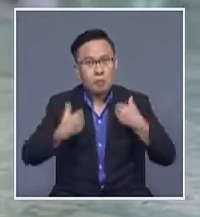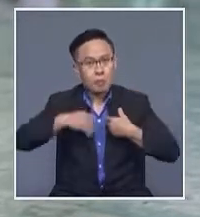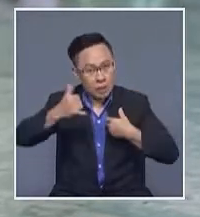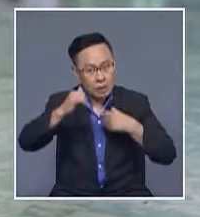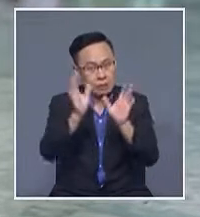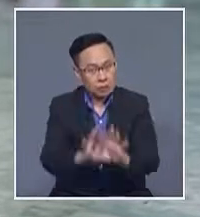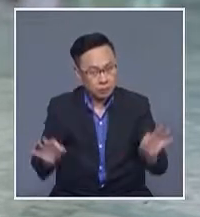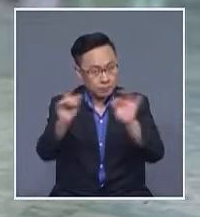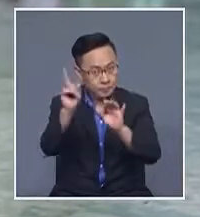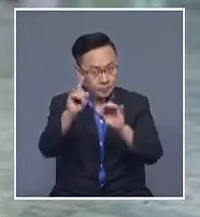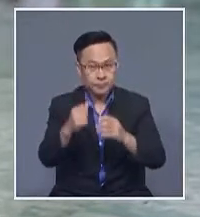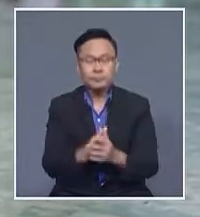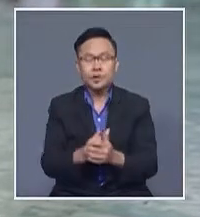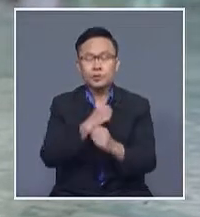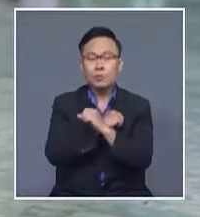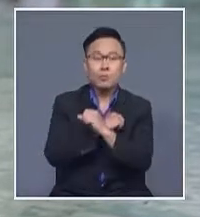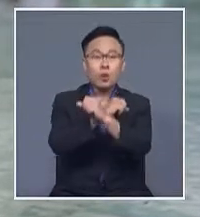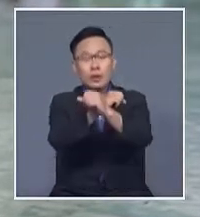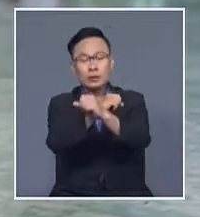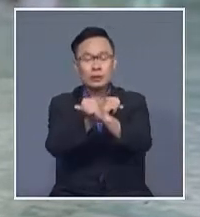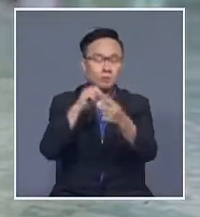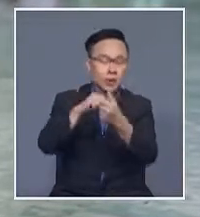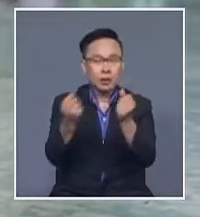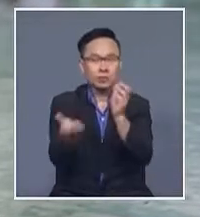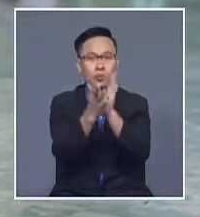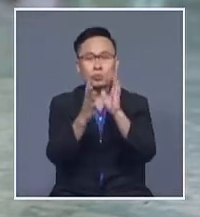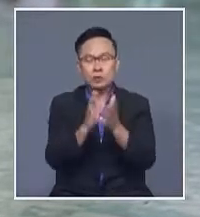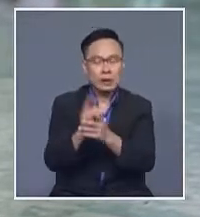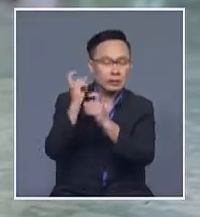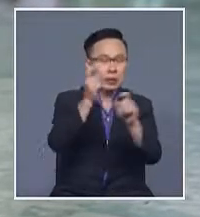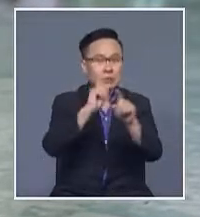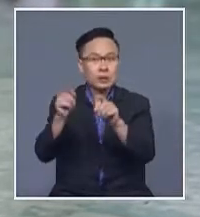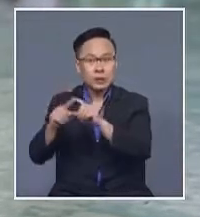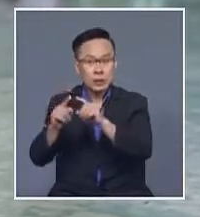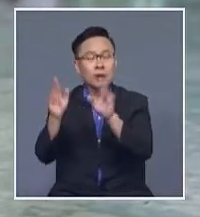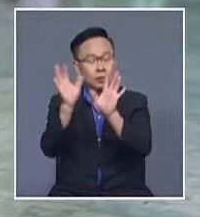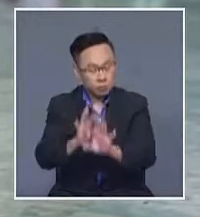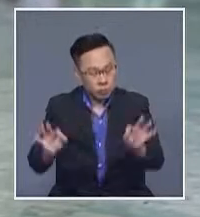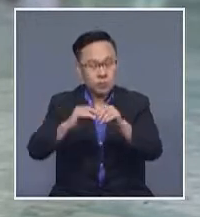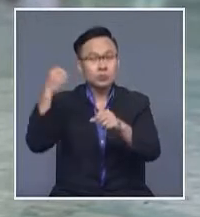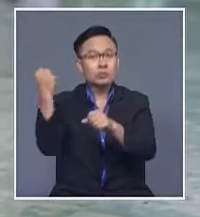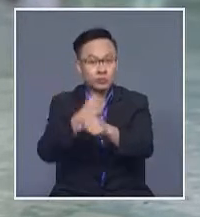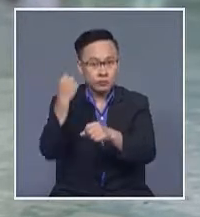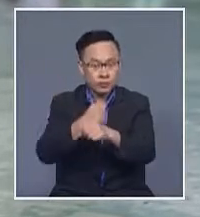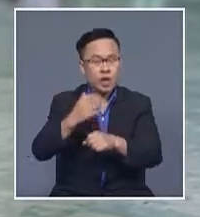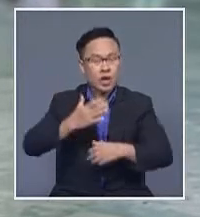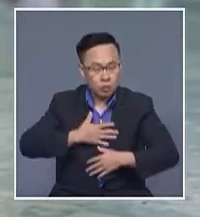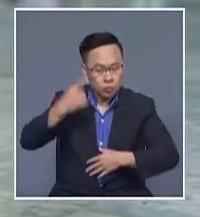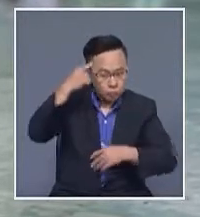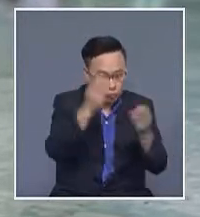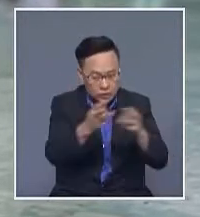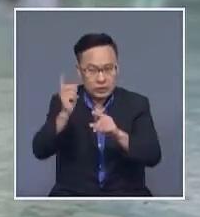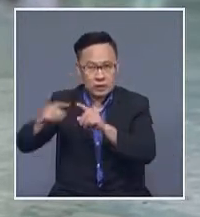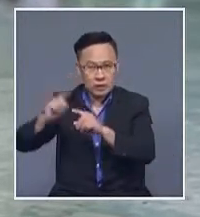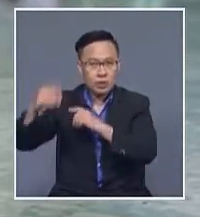ดังนั้นสิ่งสำคัญที่จะสามารถลดความสูญเสียจากการเกิดอุบัติเหตุและอุบัติภัยได้นั้นคงจะเป็นการสร้างความปลอดภัยให้มีอยู่ตลอดนั่นเอง